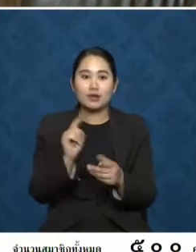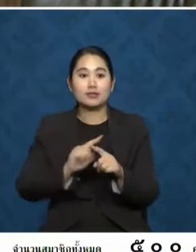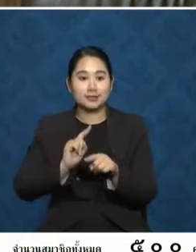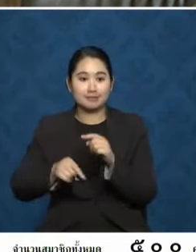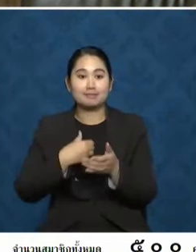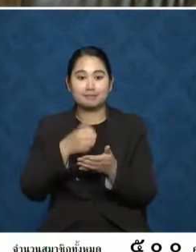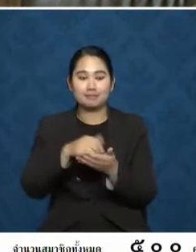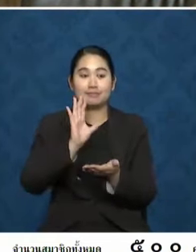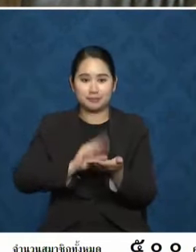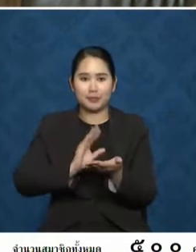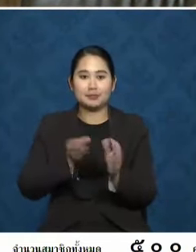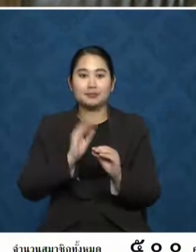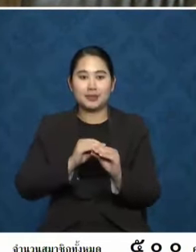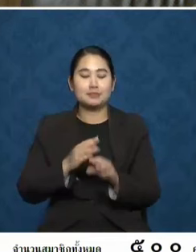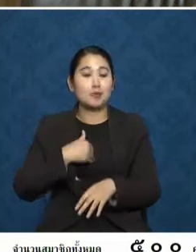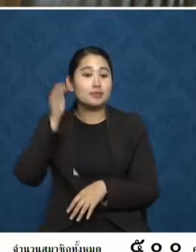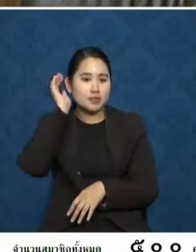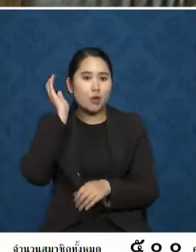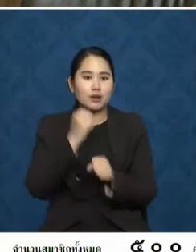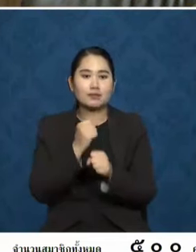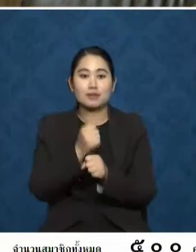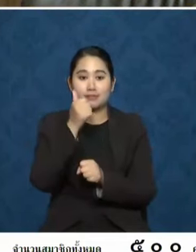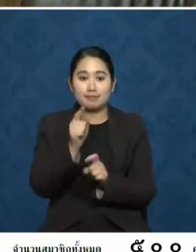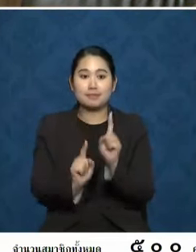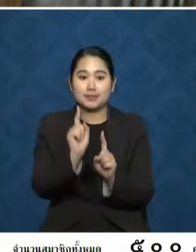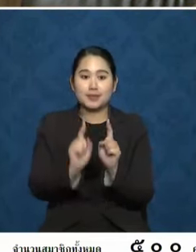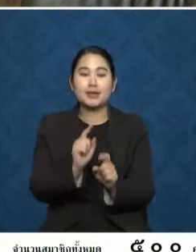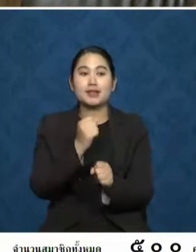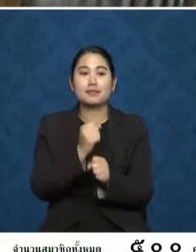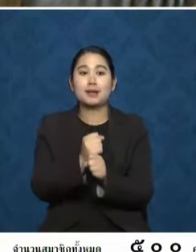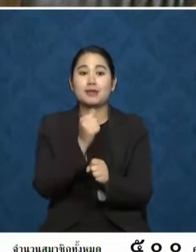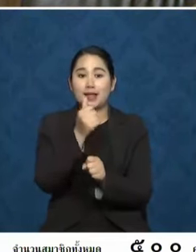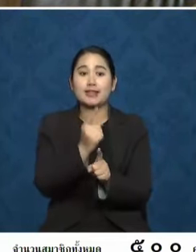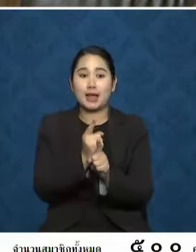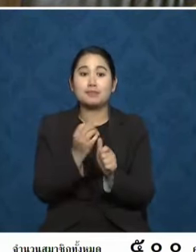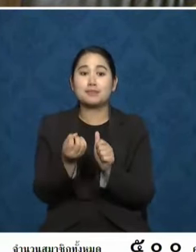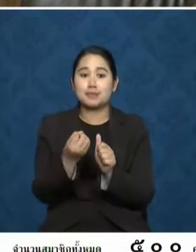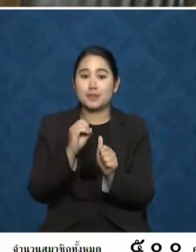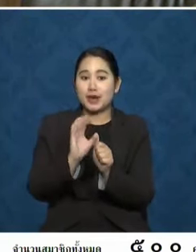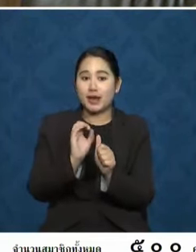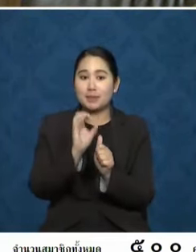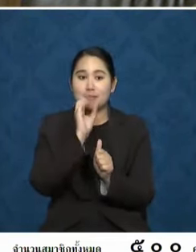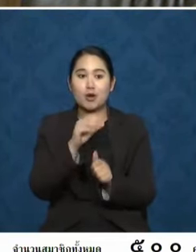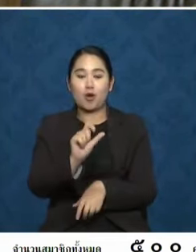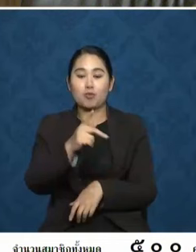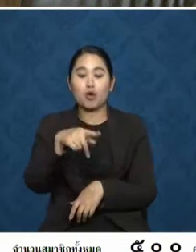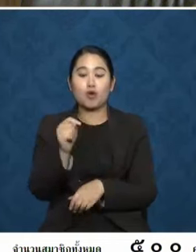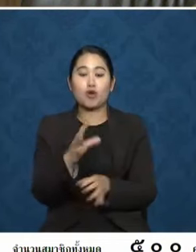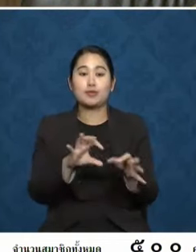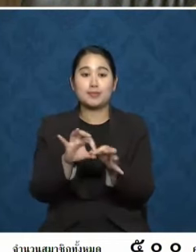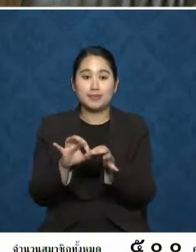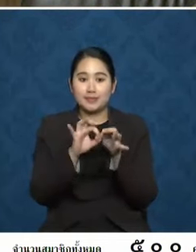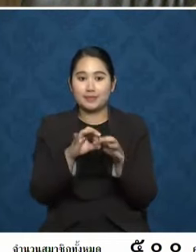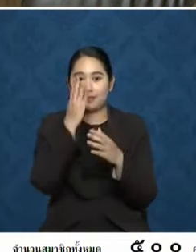จะเขีนในตวนี้มากขึ้นครัผมเชอวมากขึนแ่นอนถ้าท่านทำตามคแนะนำทผมแนะนำวท่านจะเชื่อมไปที่องคกปกคสทองถินเพรว่